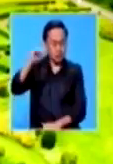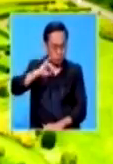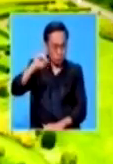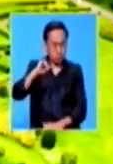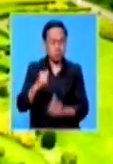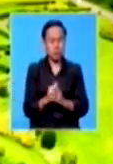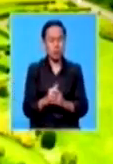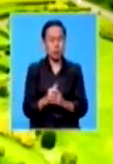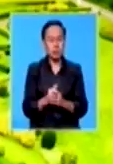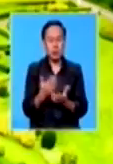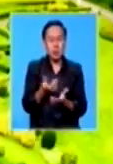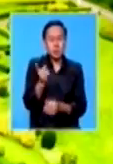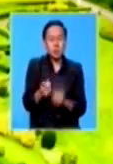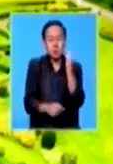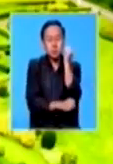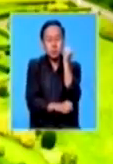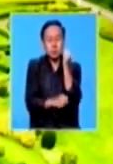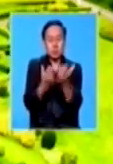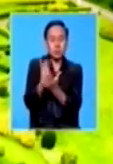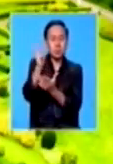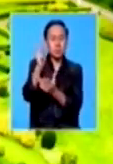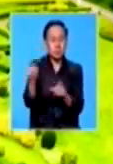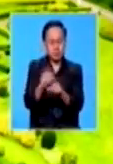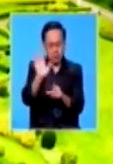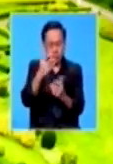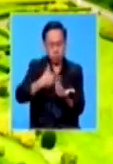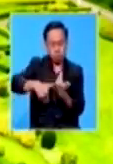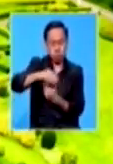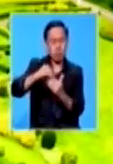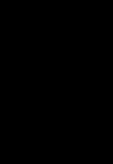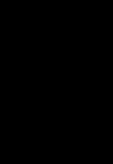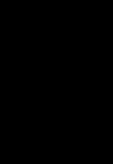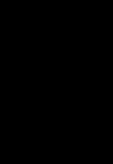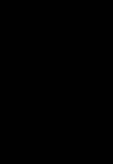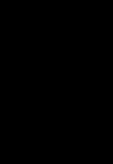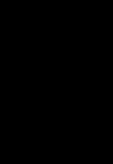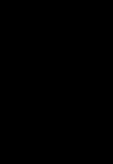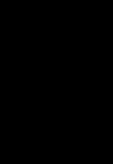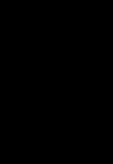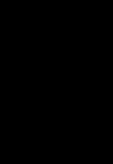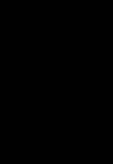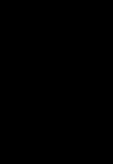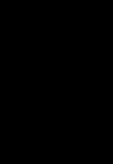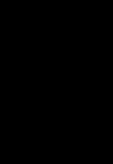รวยมีเงินมีทองไม่ใช่มีหนี้สินมากกว่าพ่อเขาไปเพราะหนี้สินพ่อบวกมาด้วย